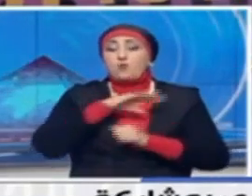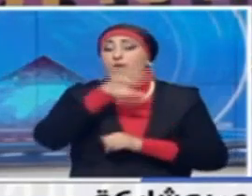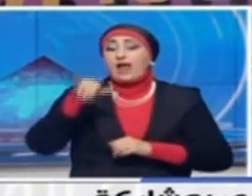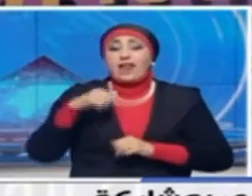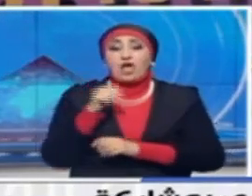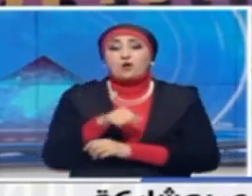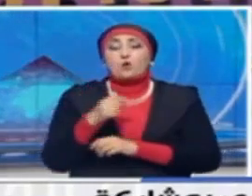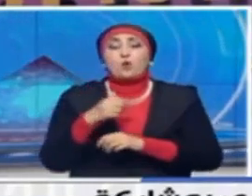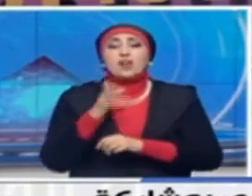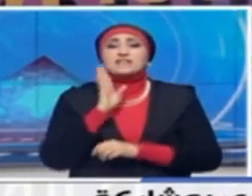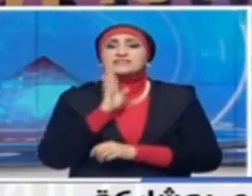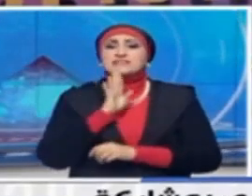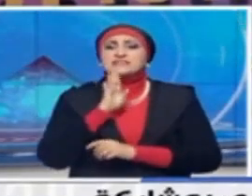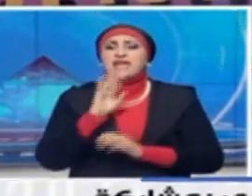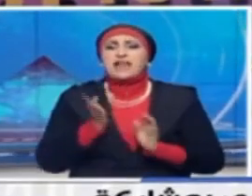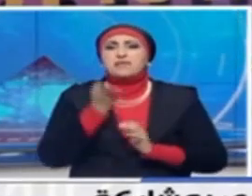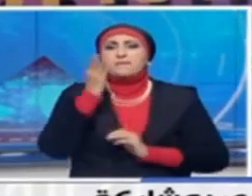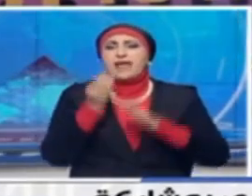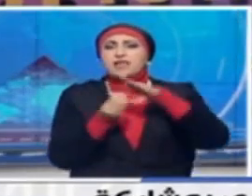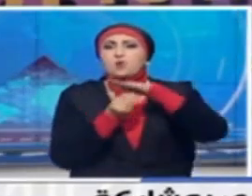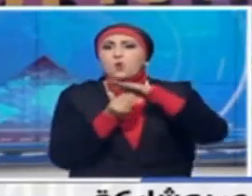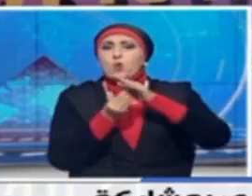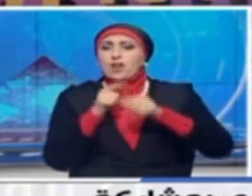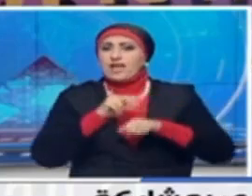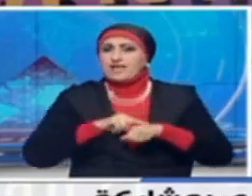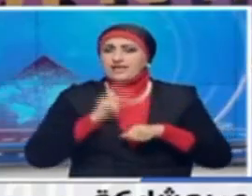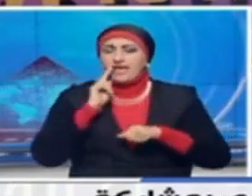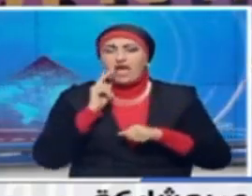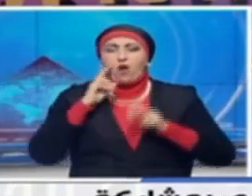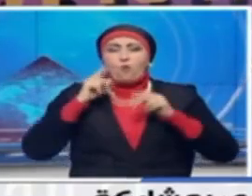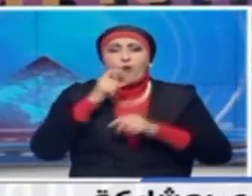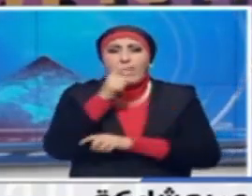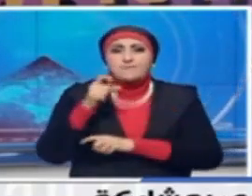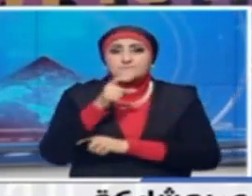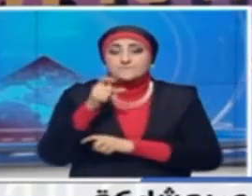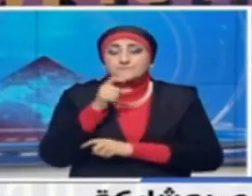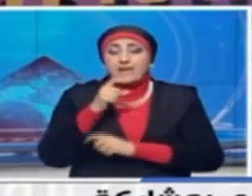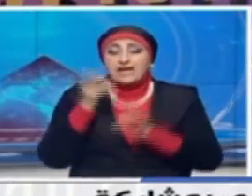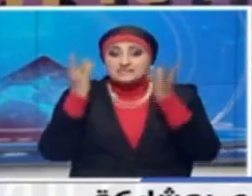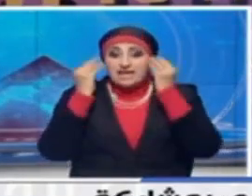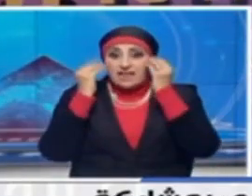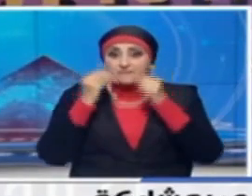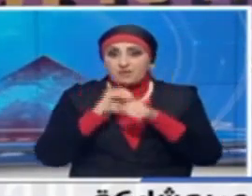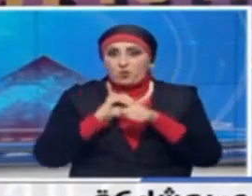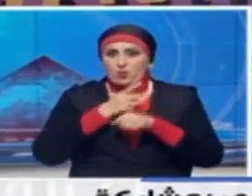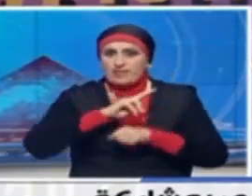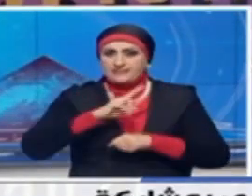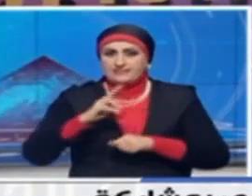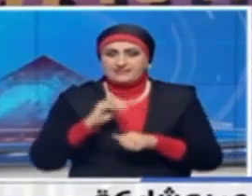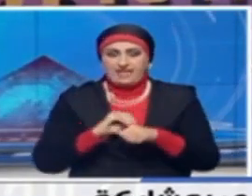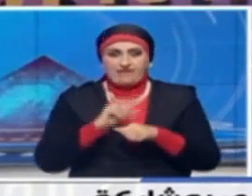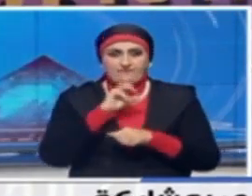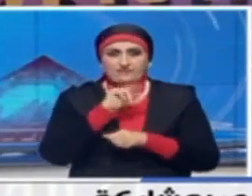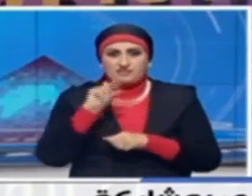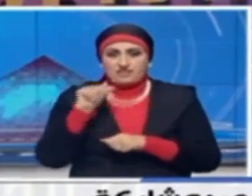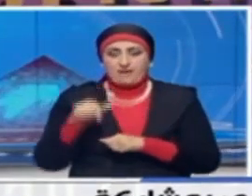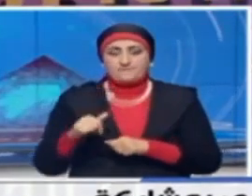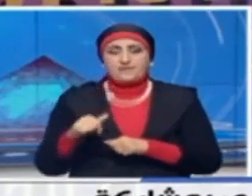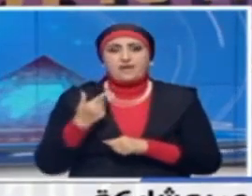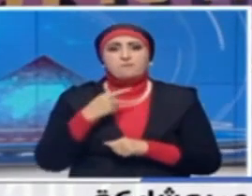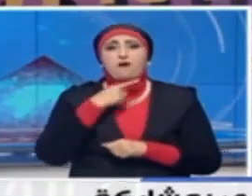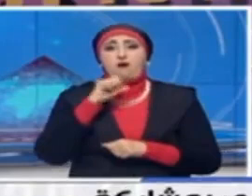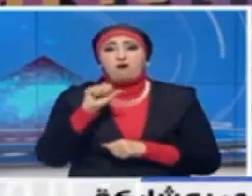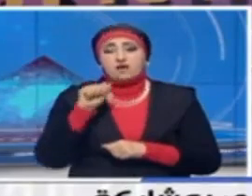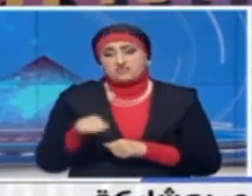والبحث العلمي من خلال استضافة هذا المنتدى. ولعل استضافة العاصمة الإدارية الجديدة لهذا المنتدى الذي يتعلق